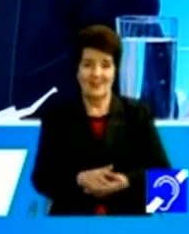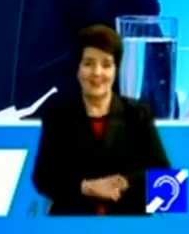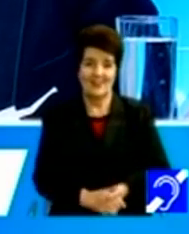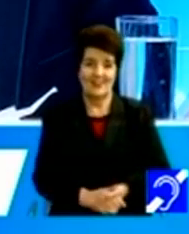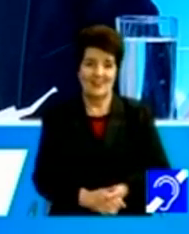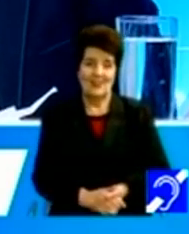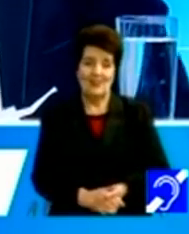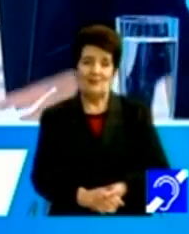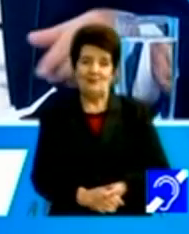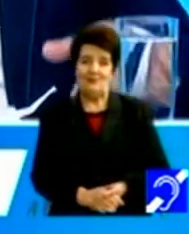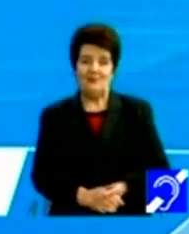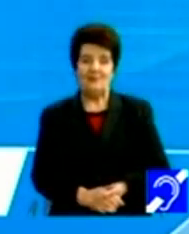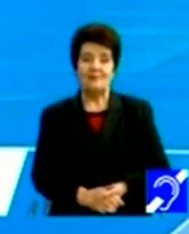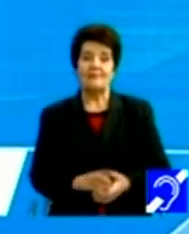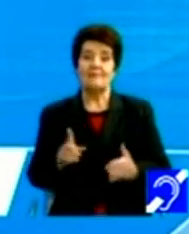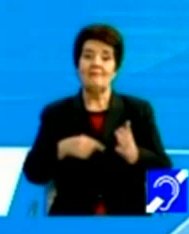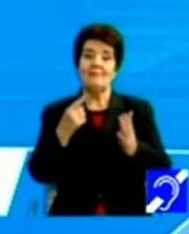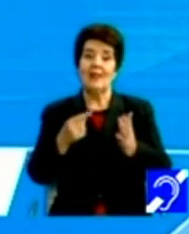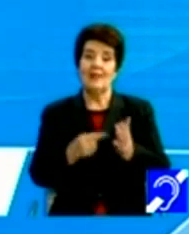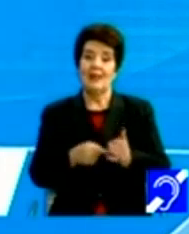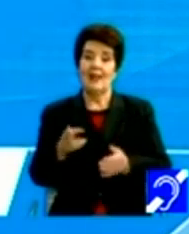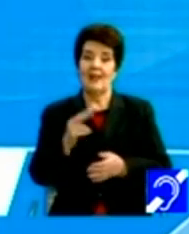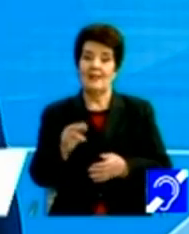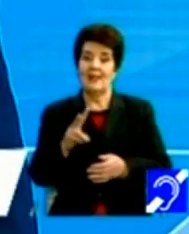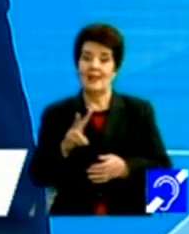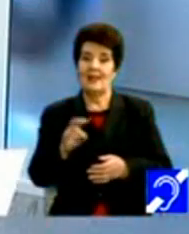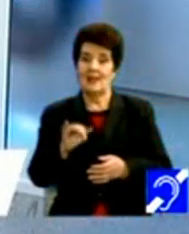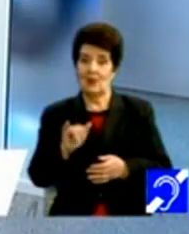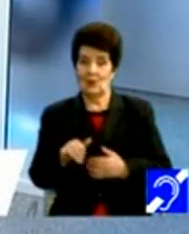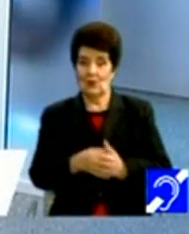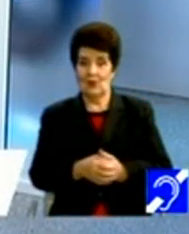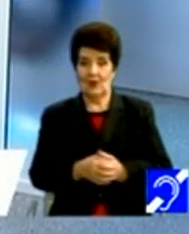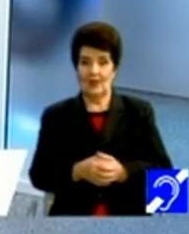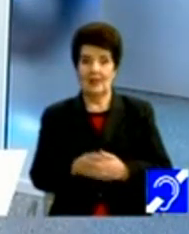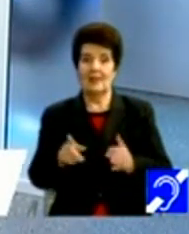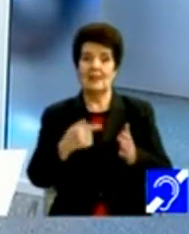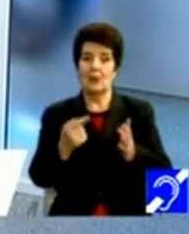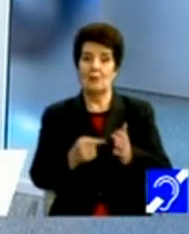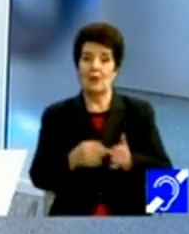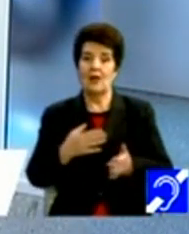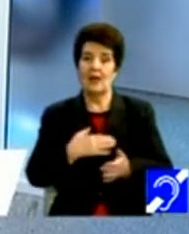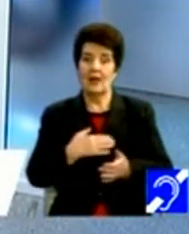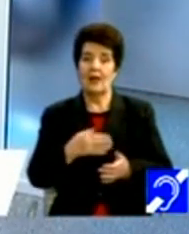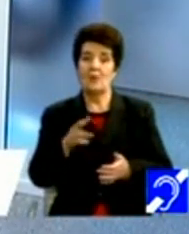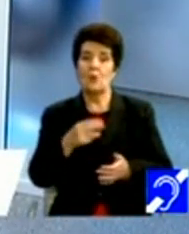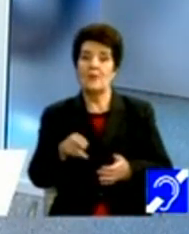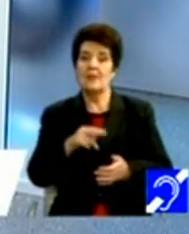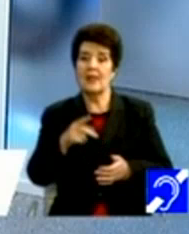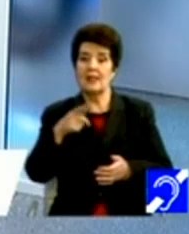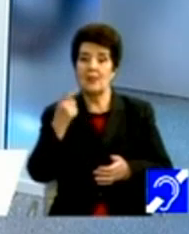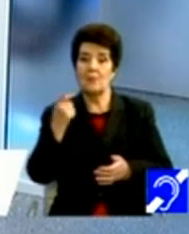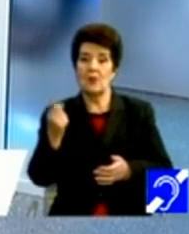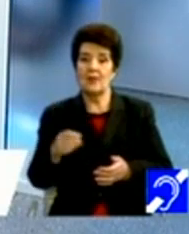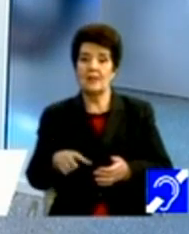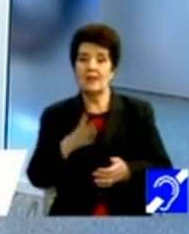aceasta. Da, întrebarea domnului Deliu, extrasă de domnia sa. Da, întrebarea mea, ce model de politică externă ar